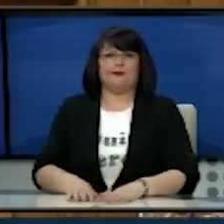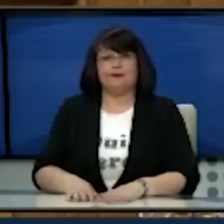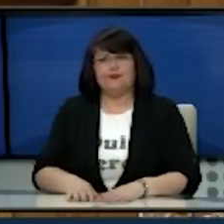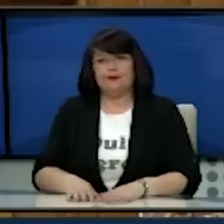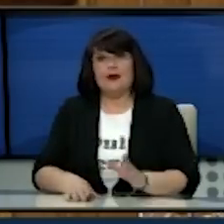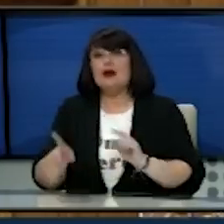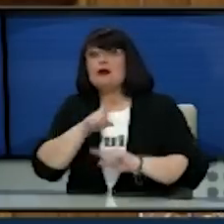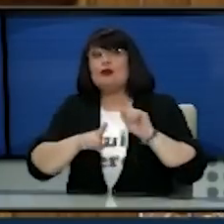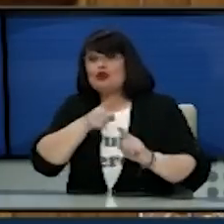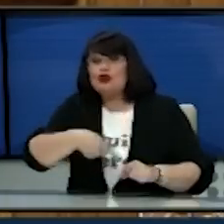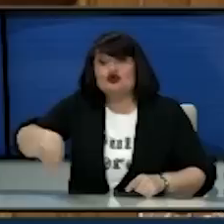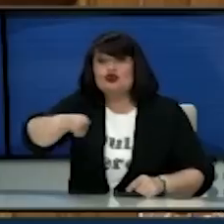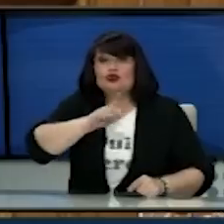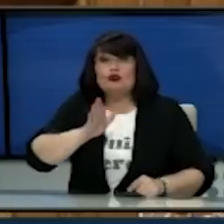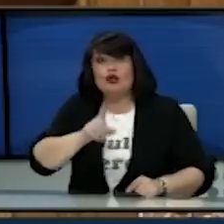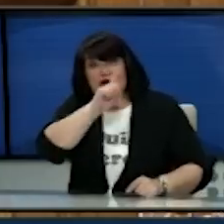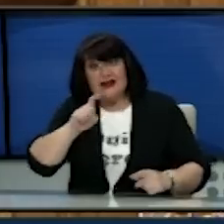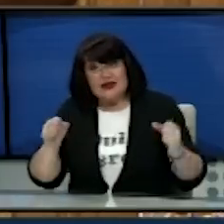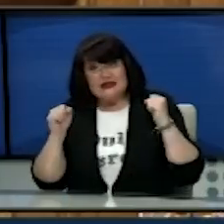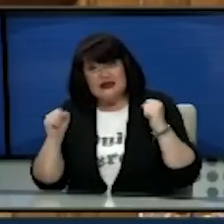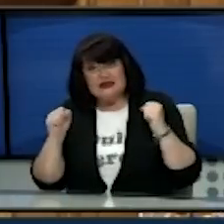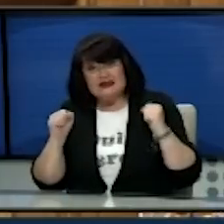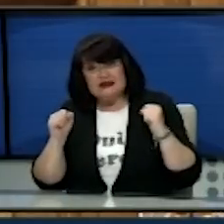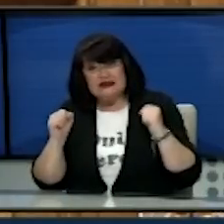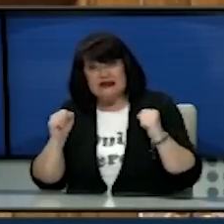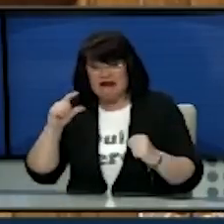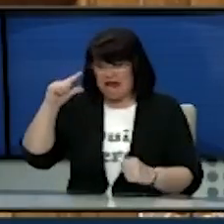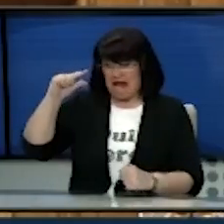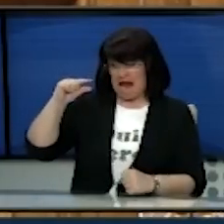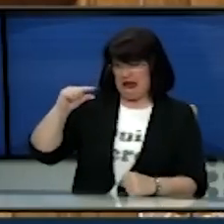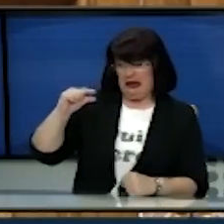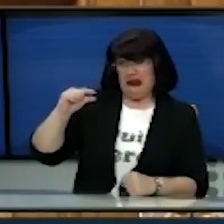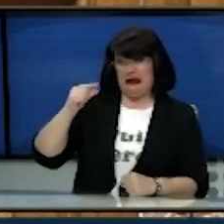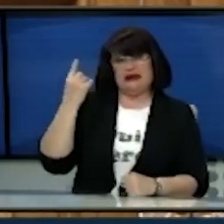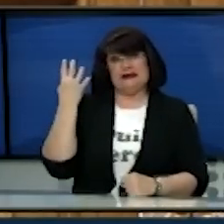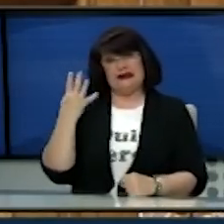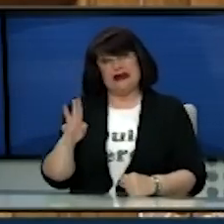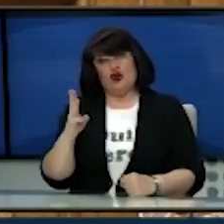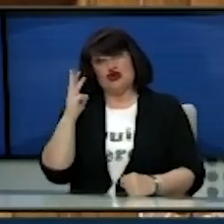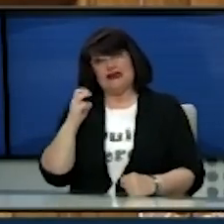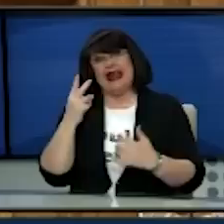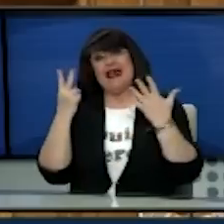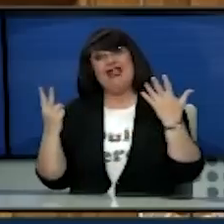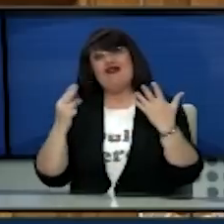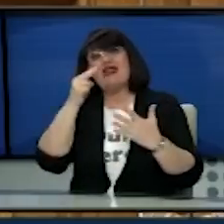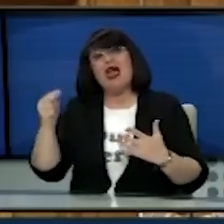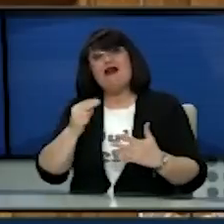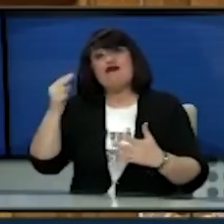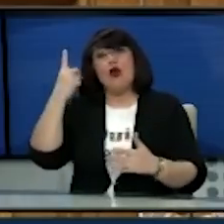εσάς εδώ μέσα μπορεί να ζήσει με το εξευτελιστικό ποσό των 437 ευρώ το